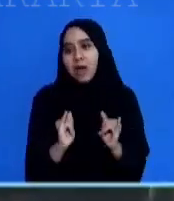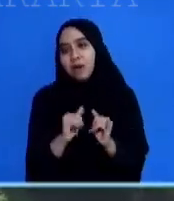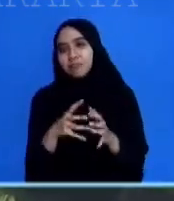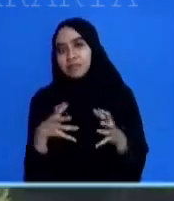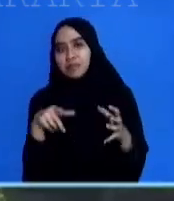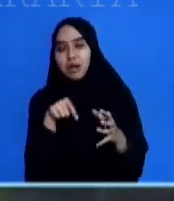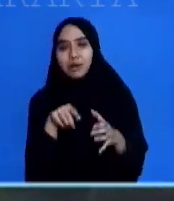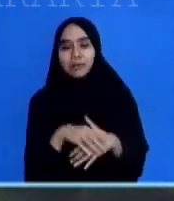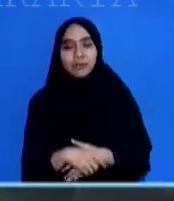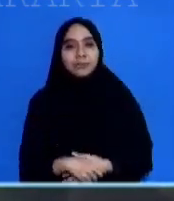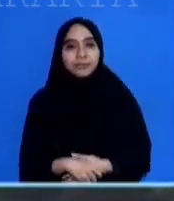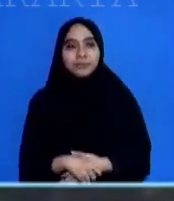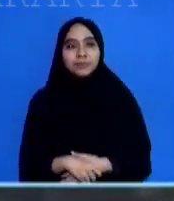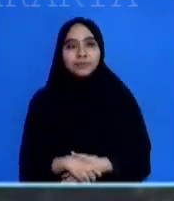padanatenapan saking Kulon PR